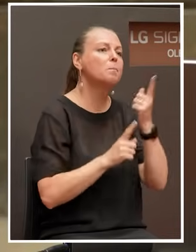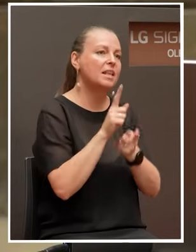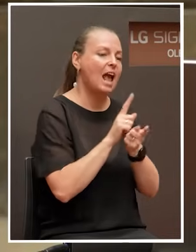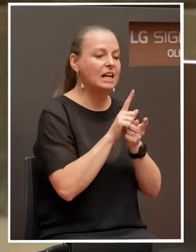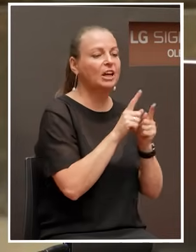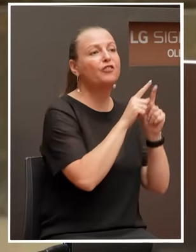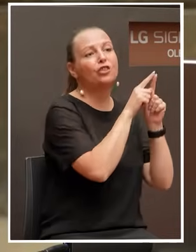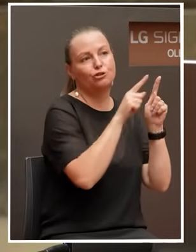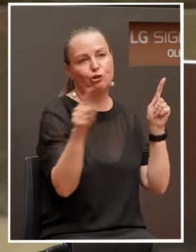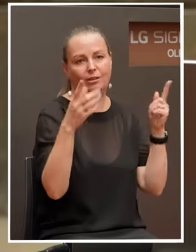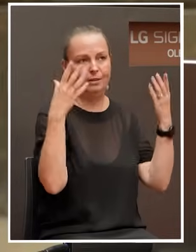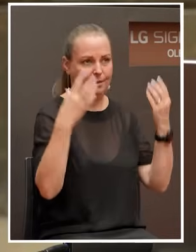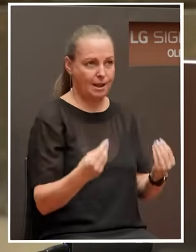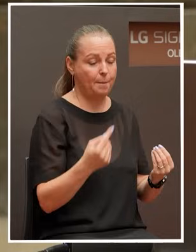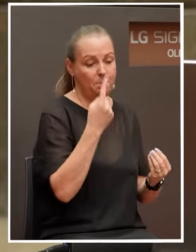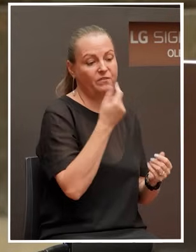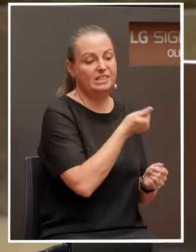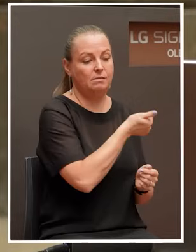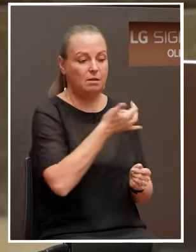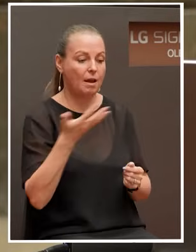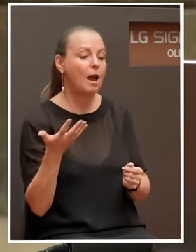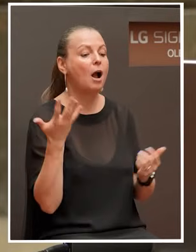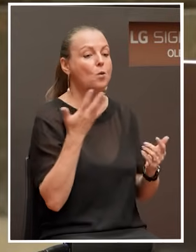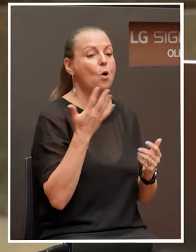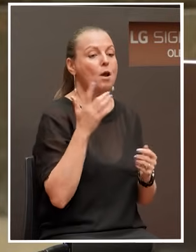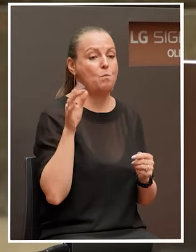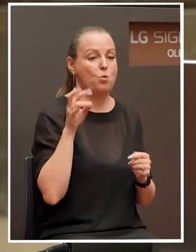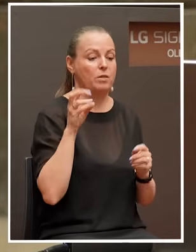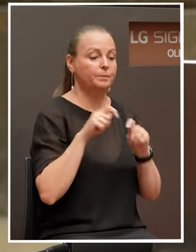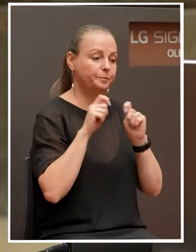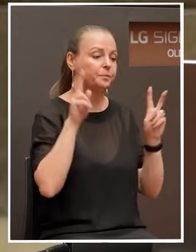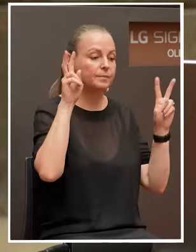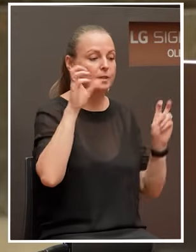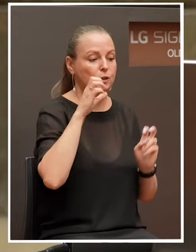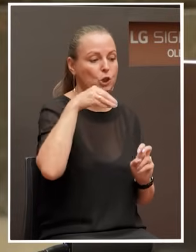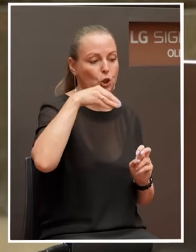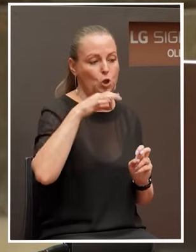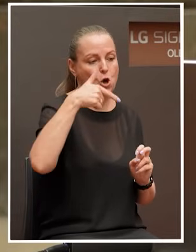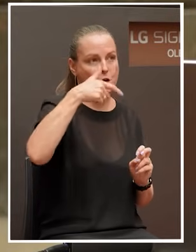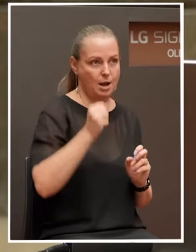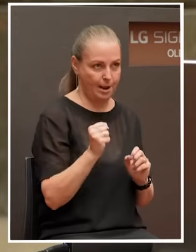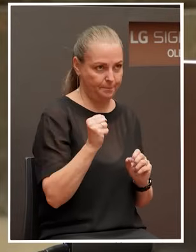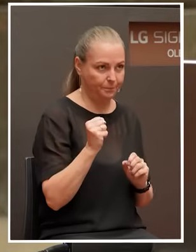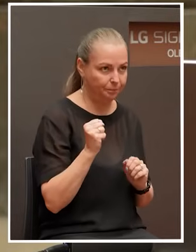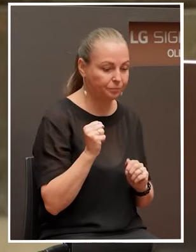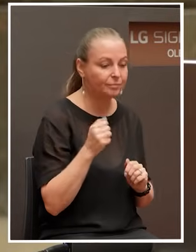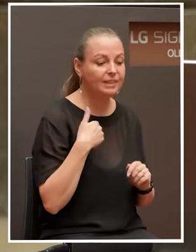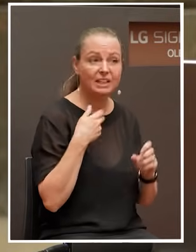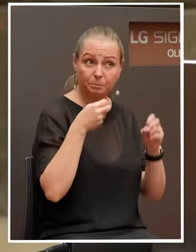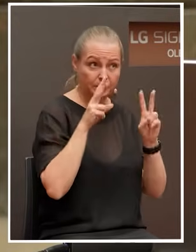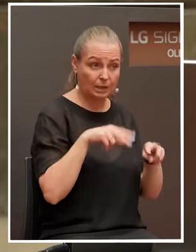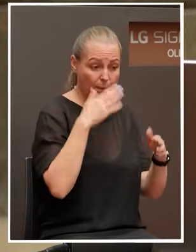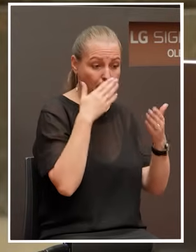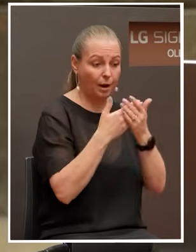течение дня, первая серия, которую он создает, это серия «Стога». Я вам сейчас намеренно показываю